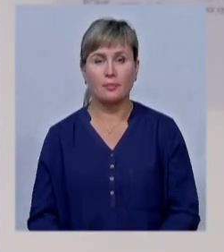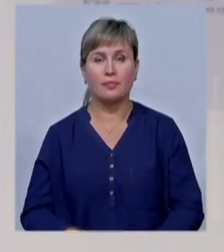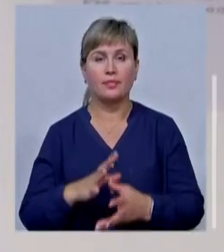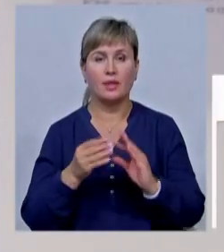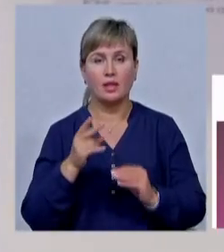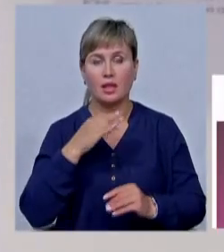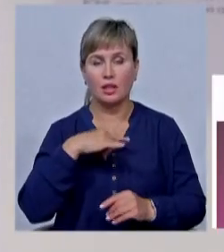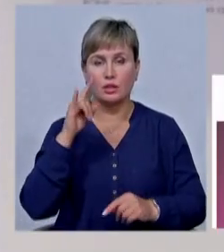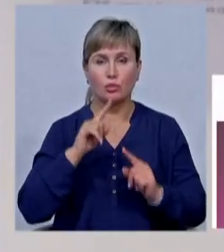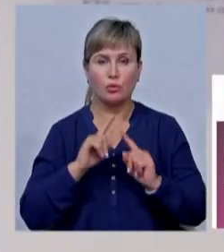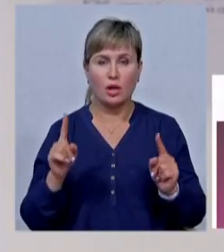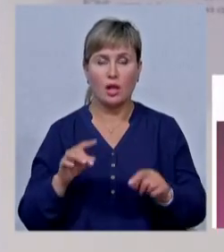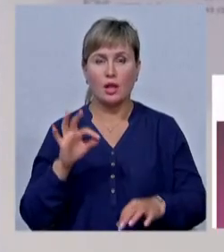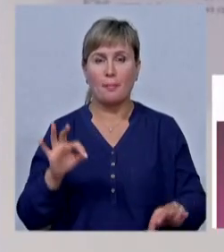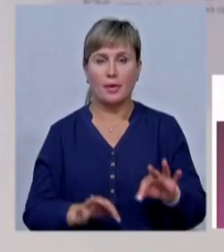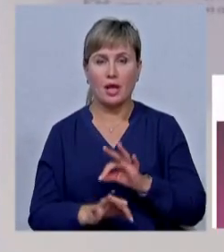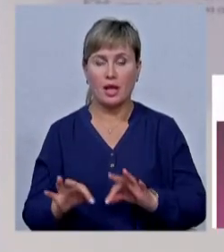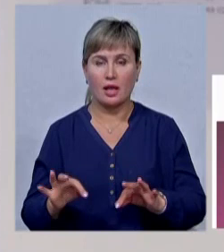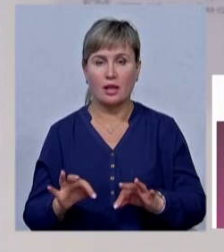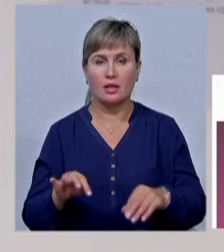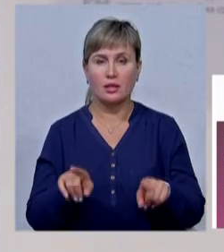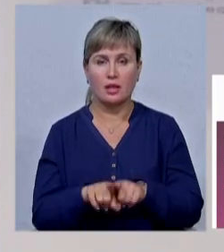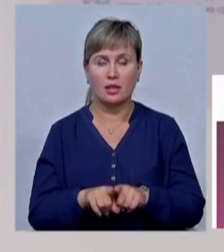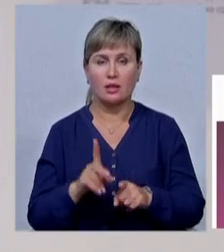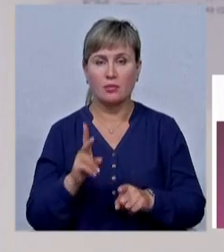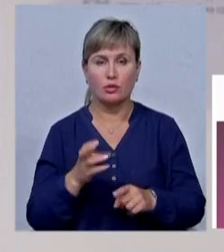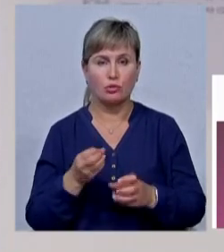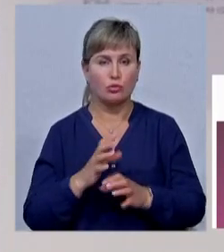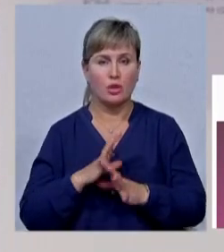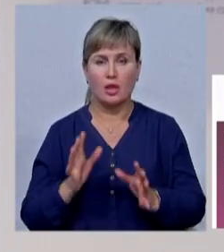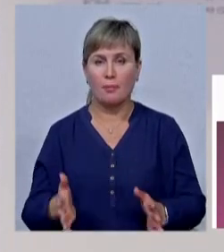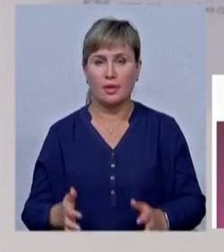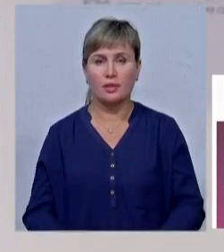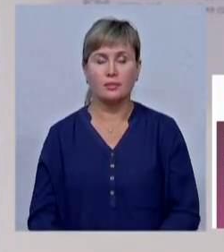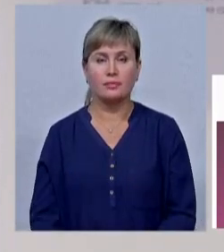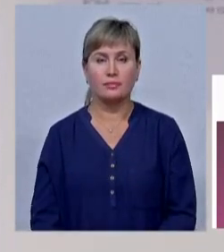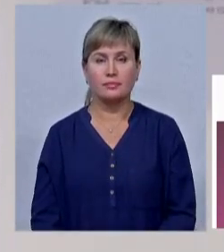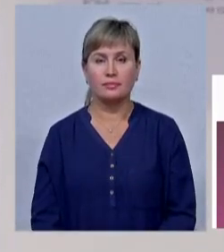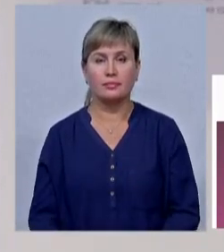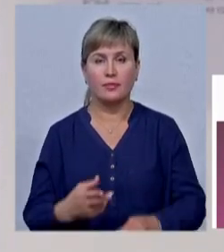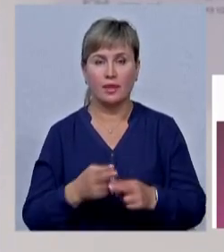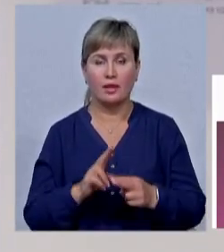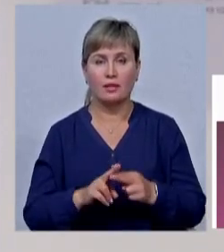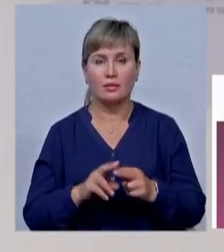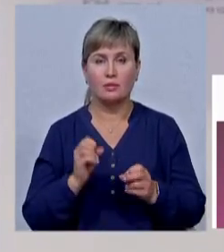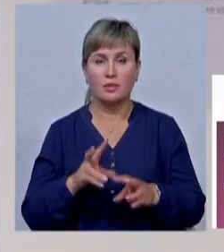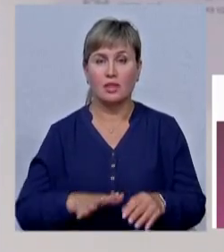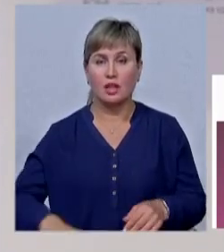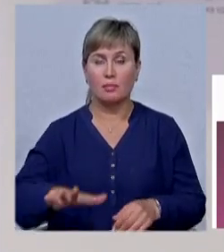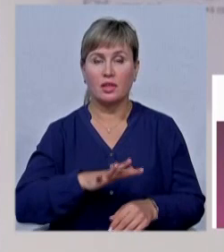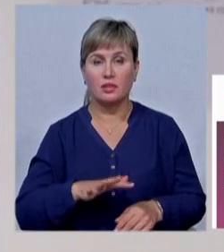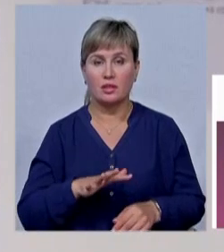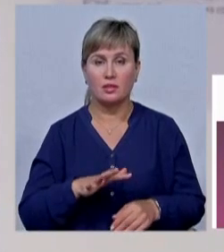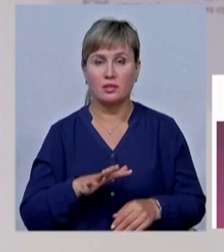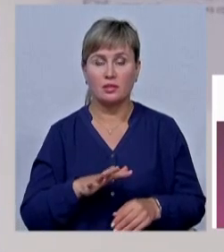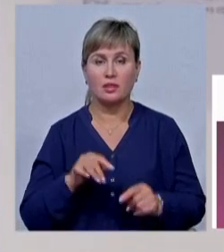Казахстана уникальный проект. Подобных аналогов еще не было. Это мультимедийное пространство, то